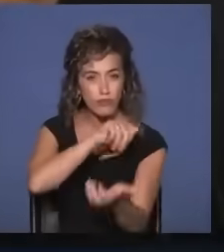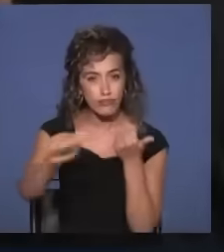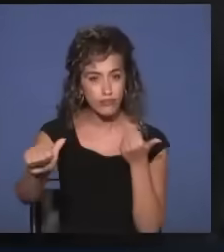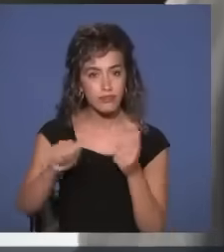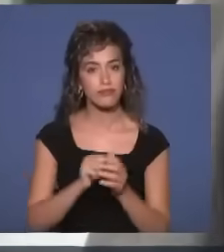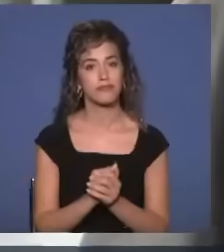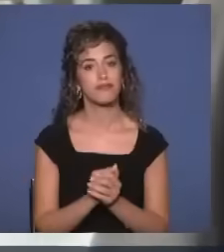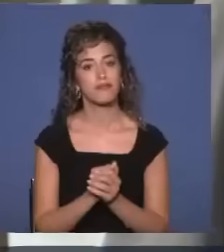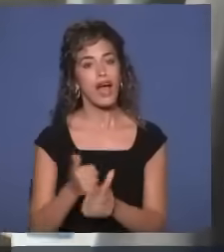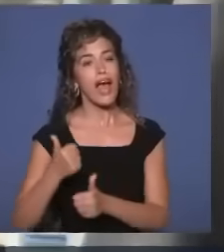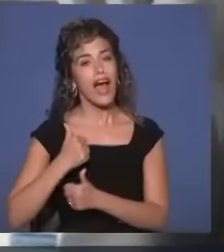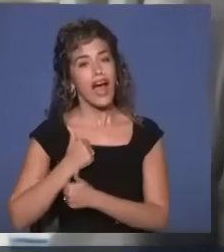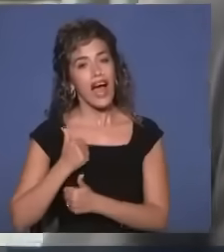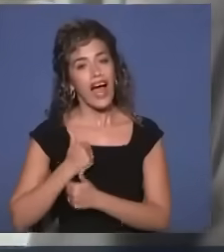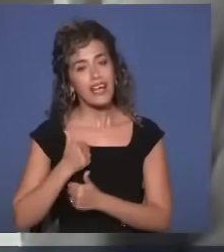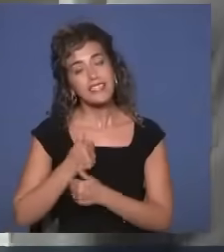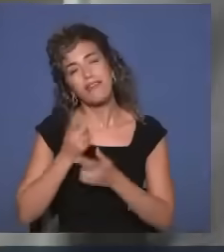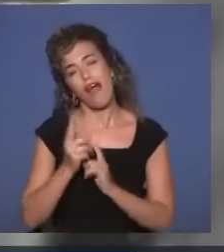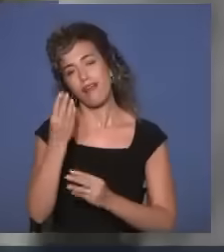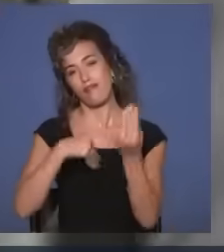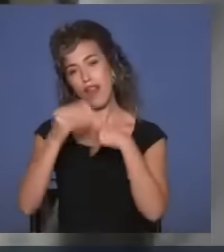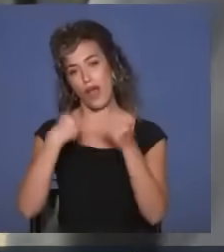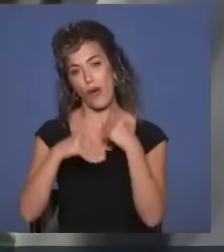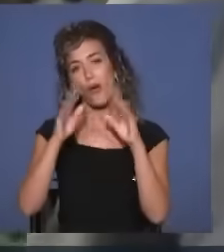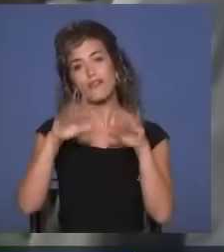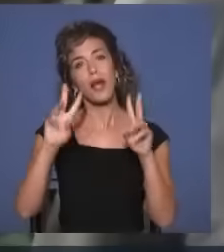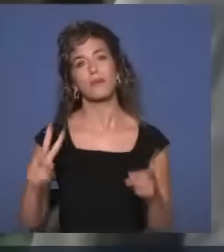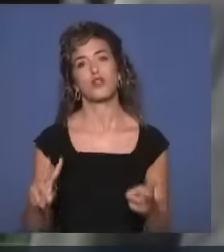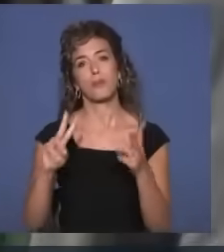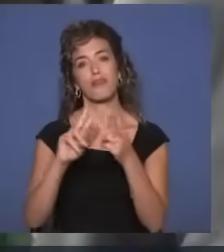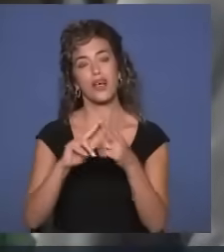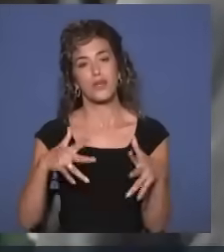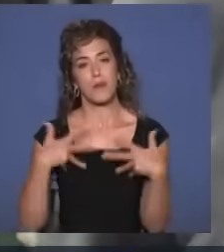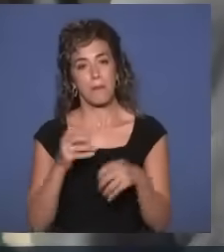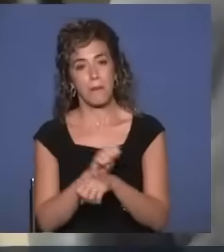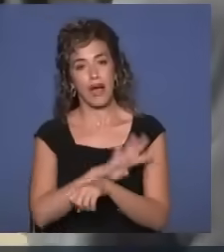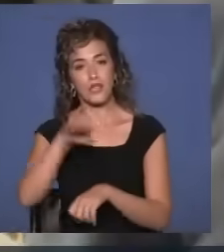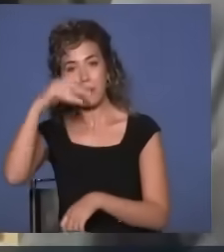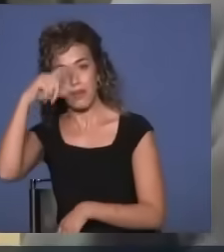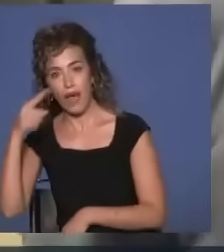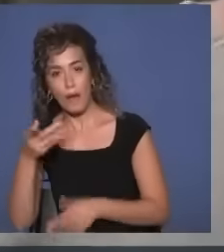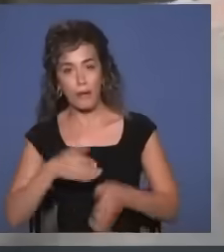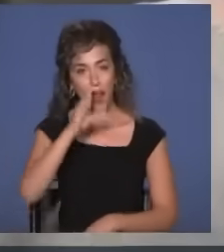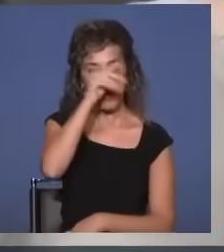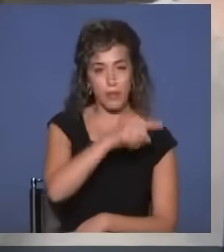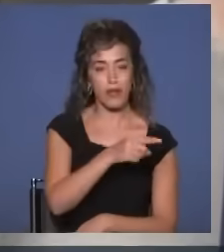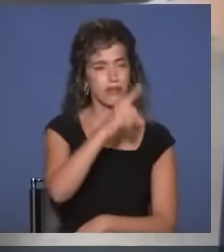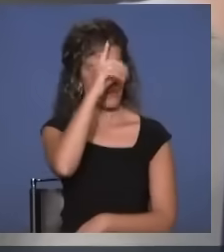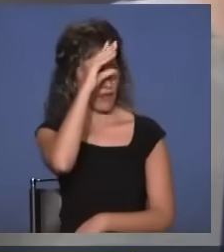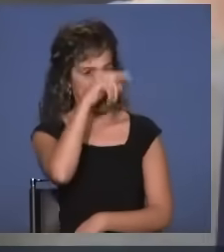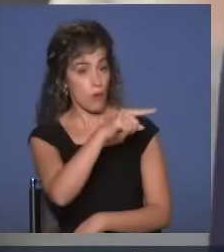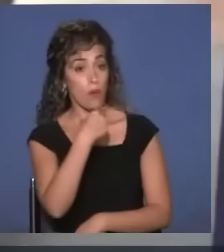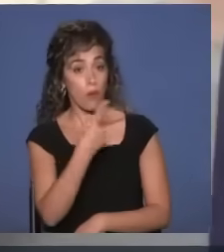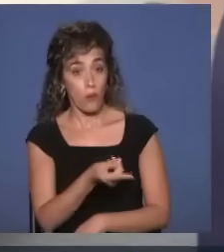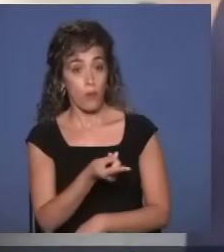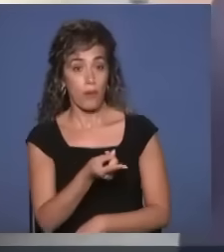מרגשים ביניו לבין. אנחנו מבשלים פה אלפי חיילים כל יום, הכל מגיע מתרומות. ידעת שהוא יופיע פה,